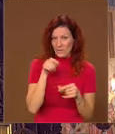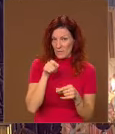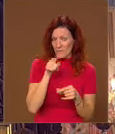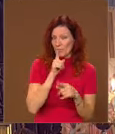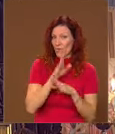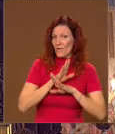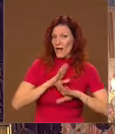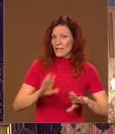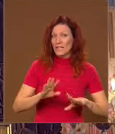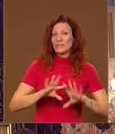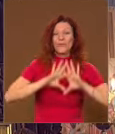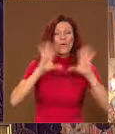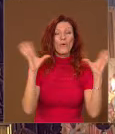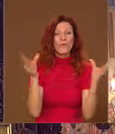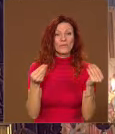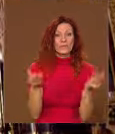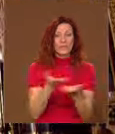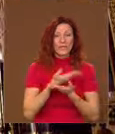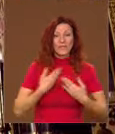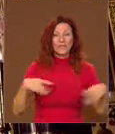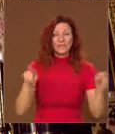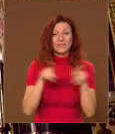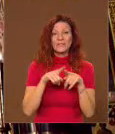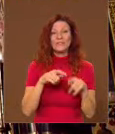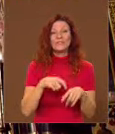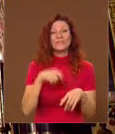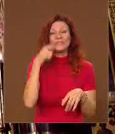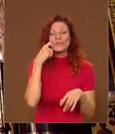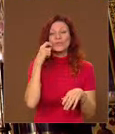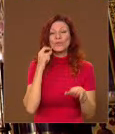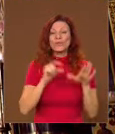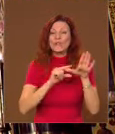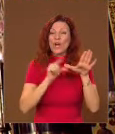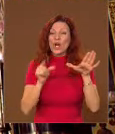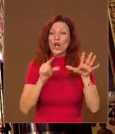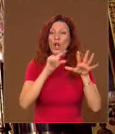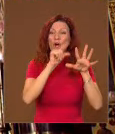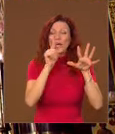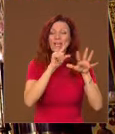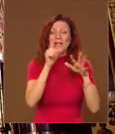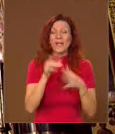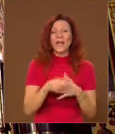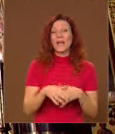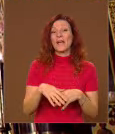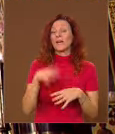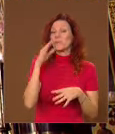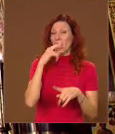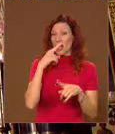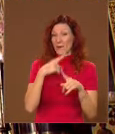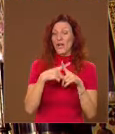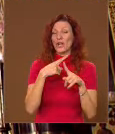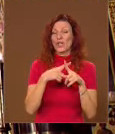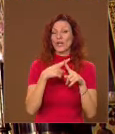всички ние като живи клонки на Христовата лоза,